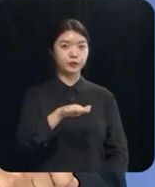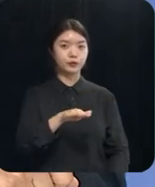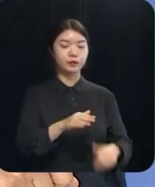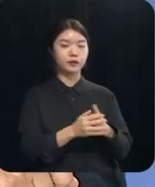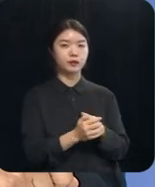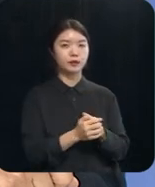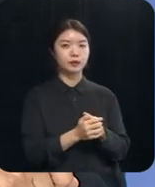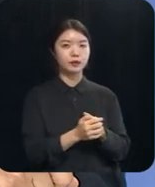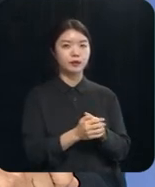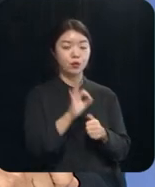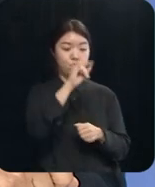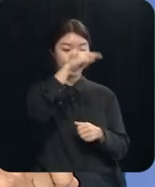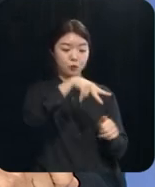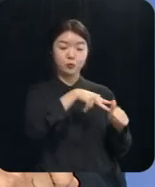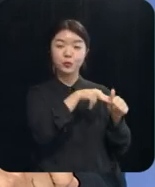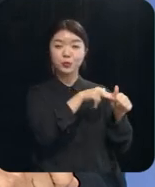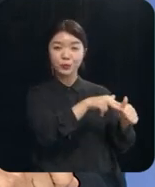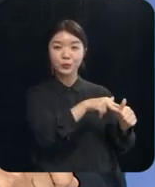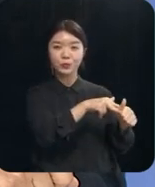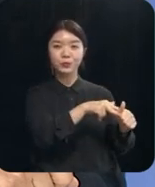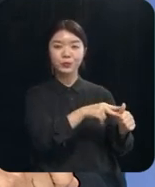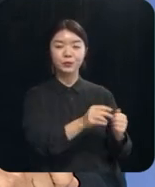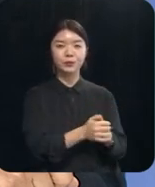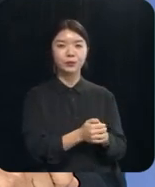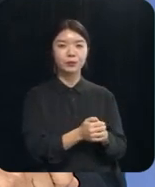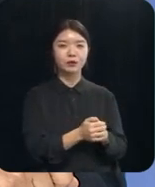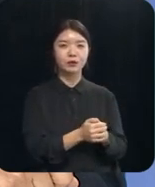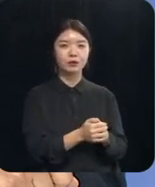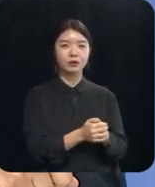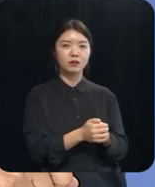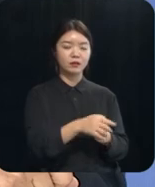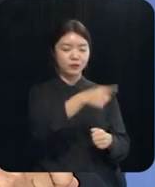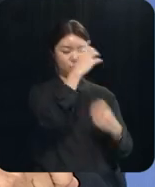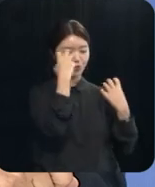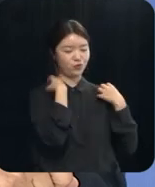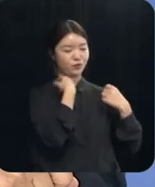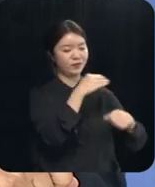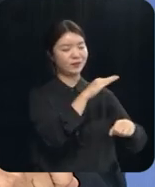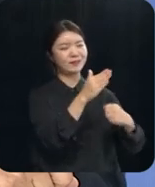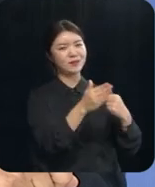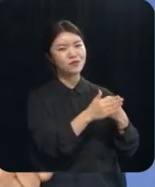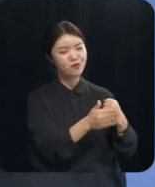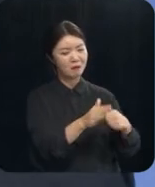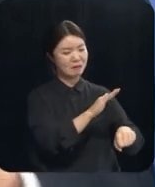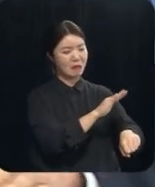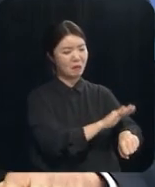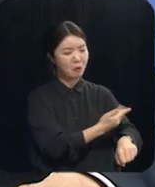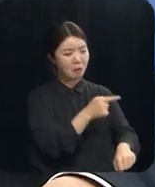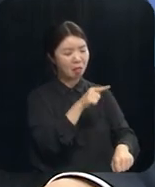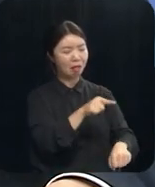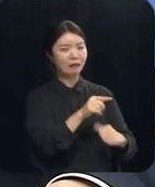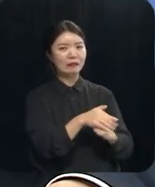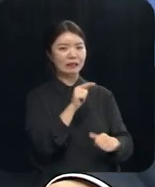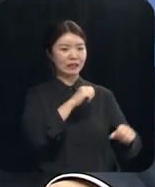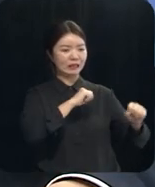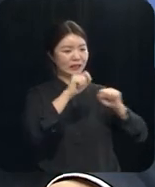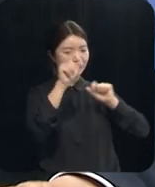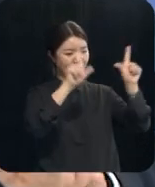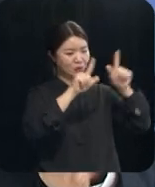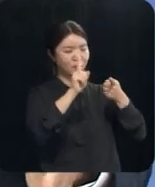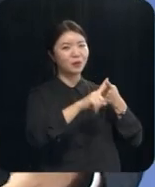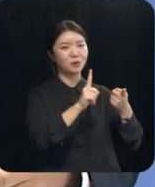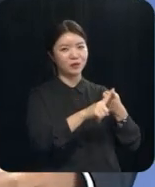역시 위성원 후보는 정부 탓하고 현재 그런 태도는 달라지지 않고